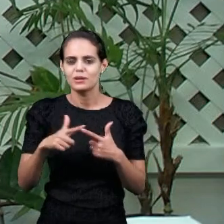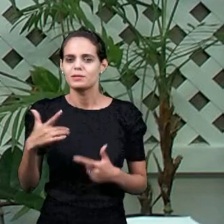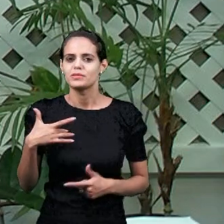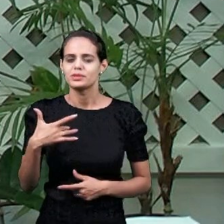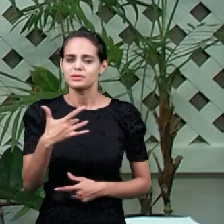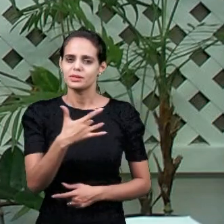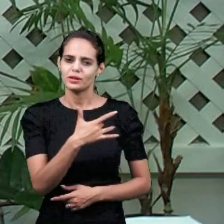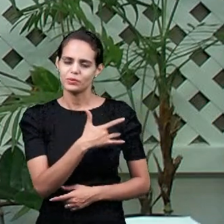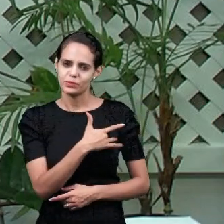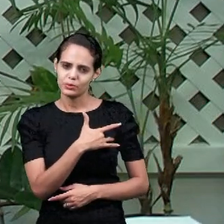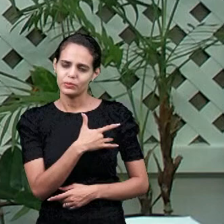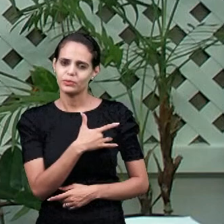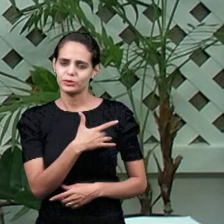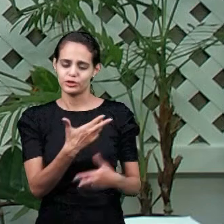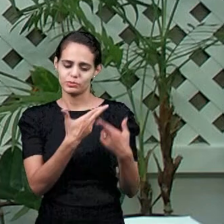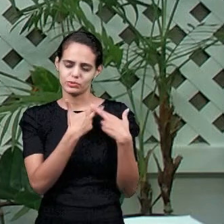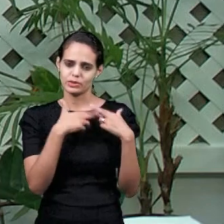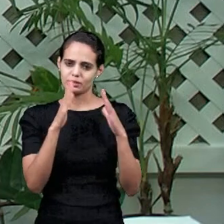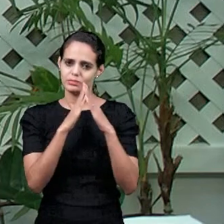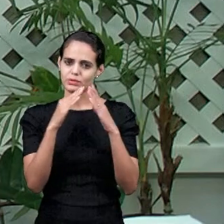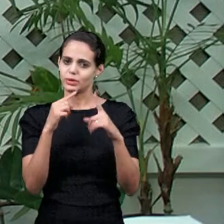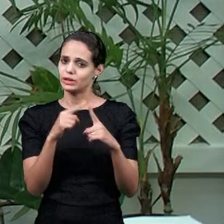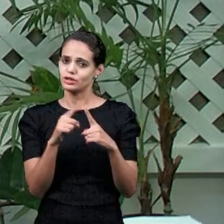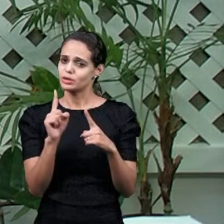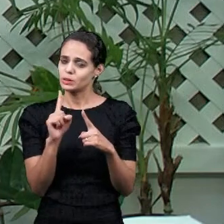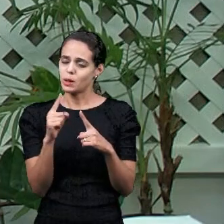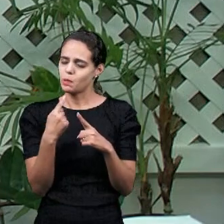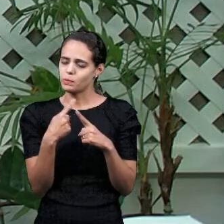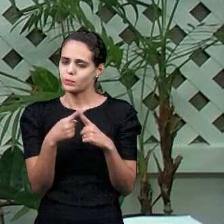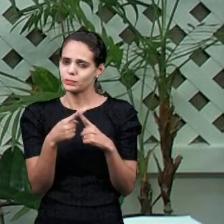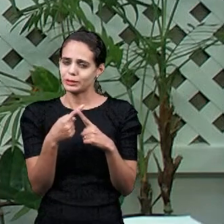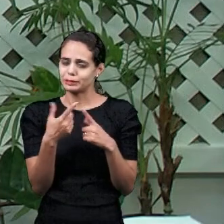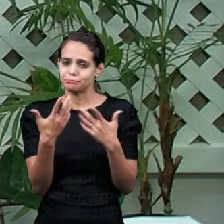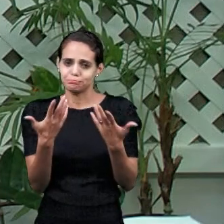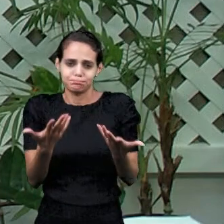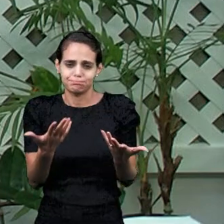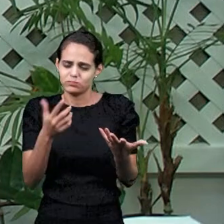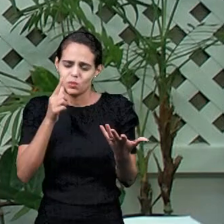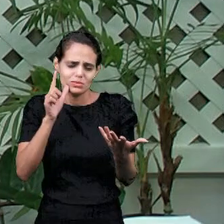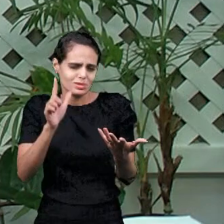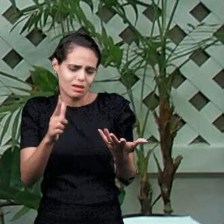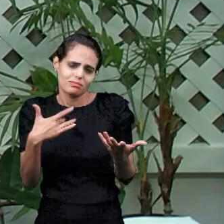il n'a pas été mis devant des églises parce que ce n'est pas possible.